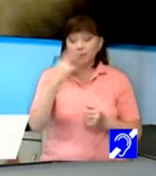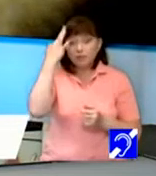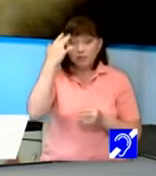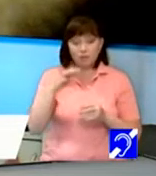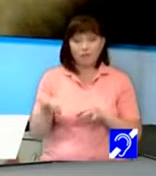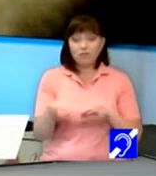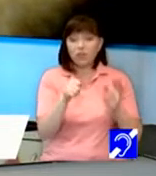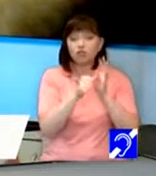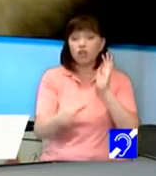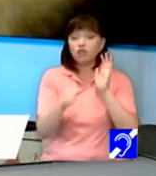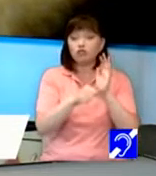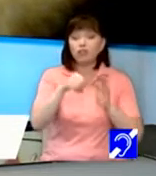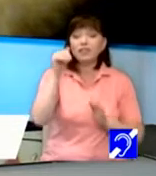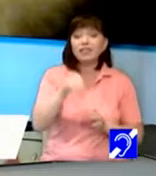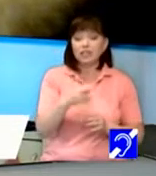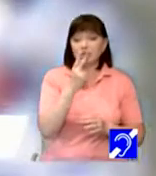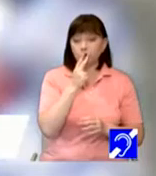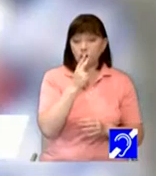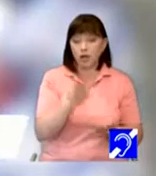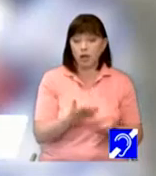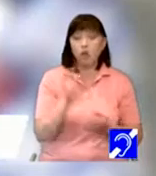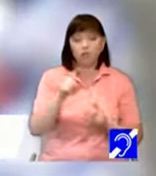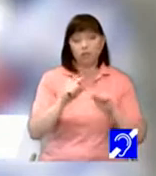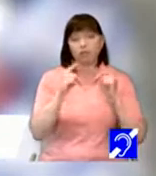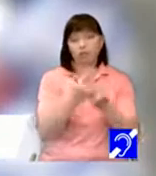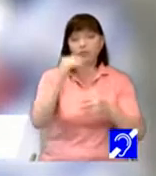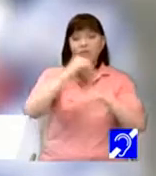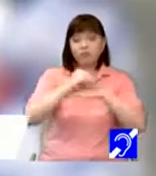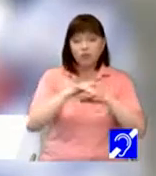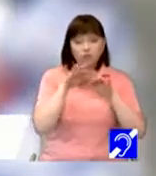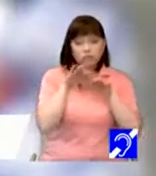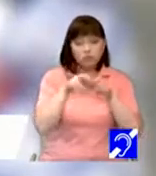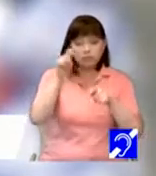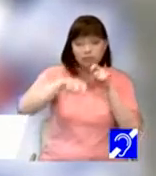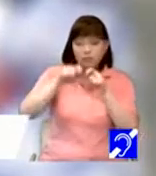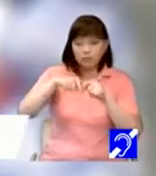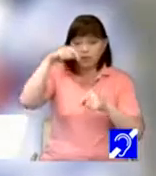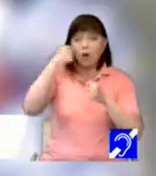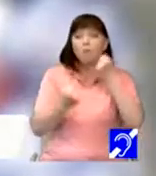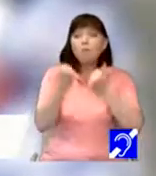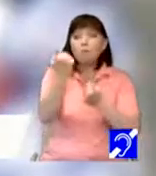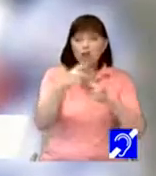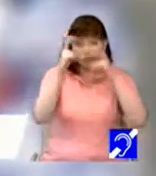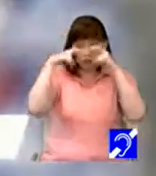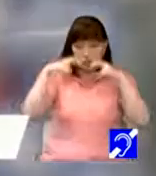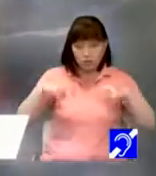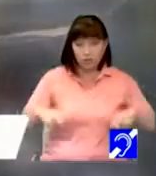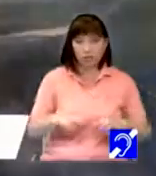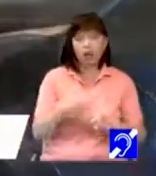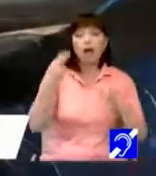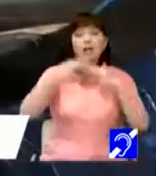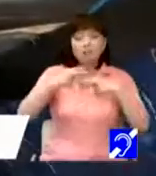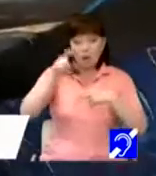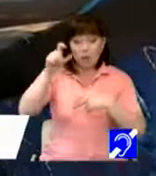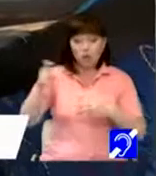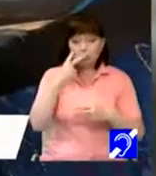țară peste 66.000 de țigarete. El a fost prins aseară în urma unui control detaliat al unității de transport. Vameșii au